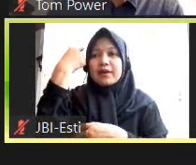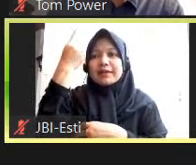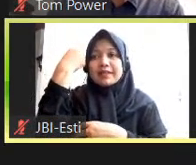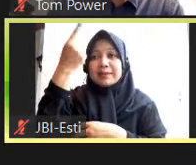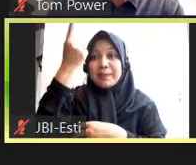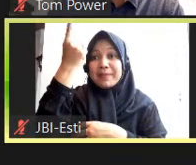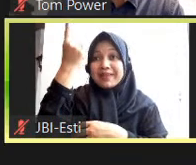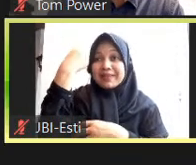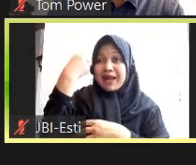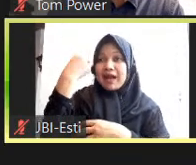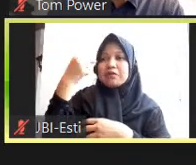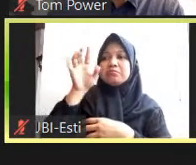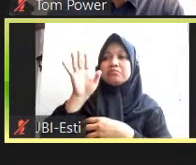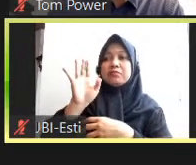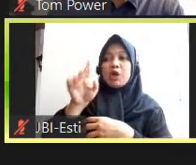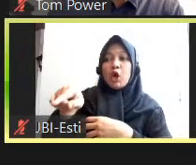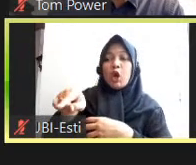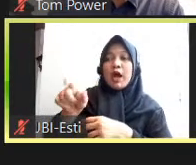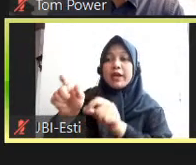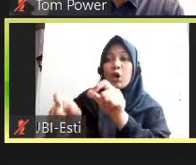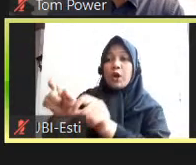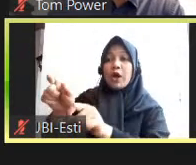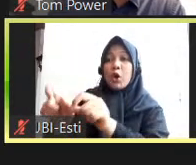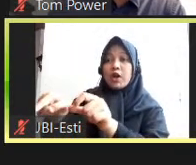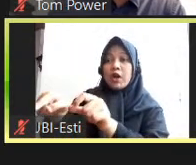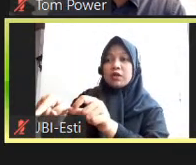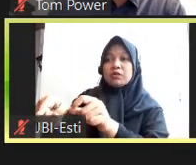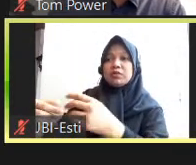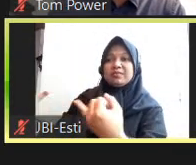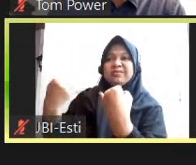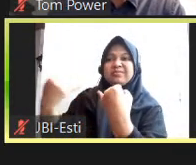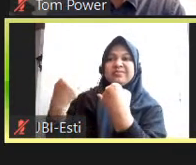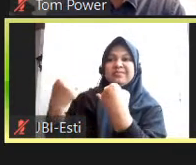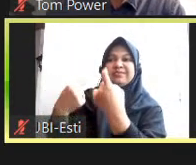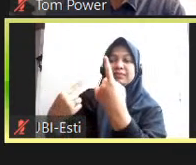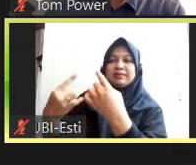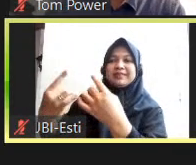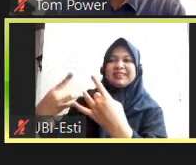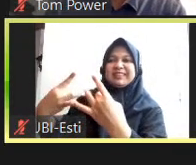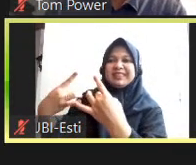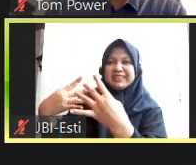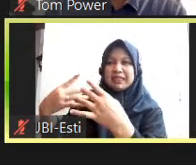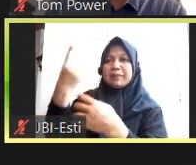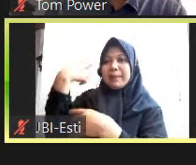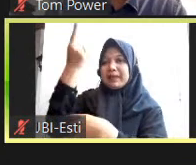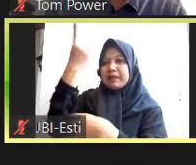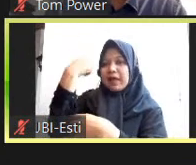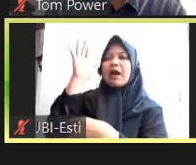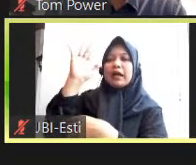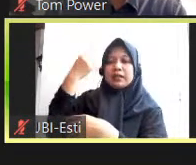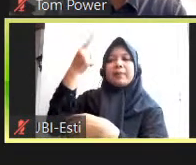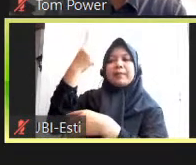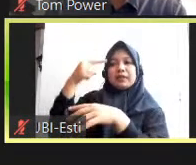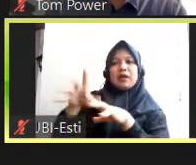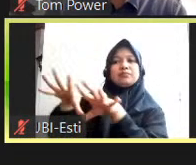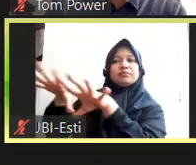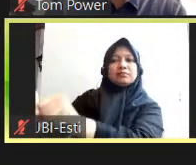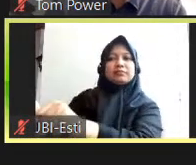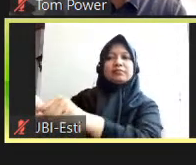dianggap melakukan menyebarkan kebencian terhadap pemerintah. Nah, ini salah satu contoh bagaimana hukum sekarang